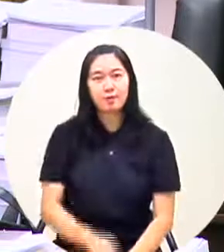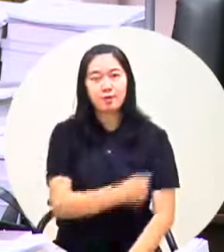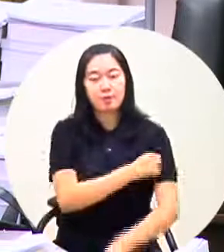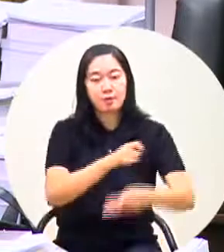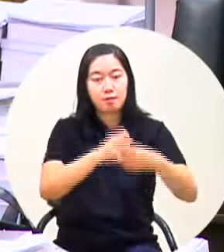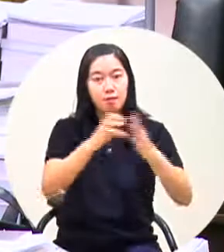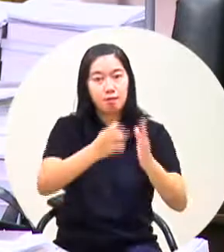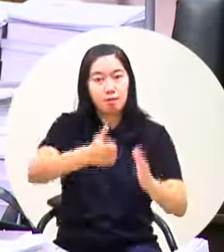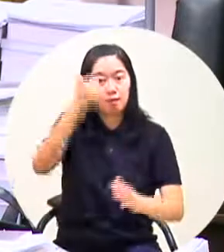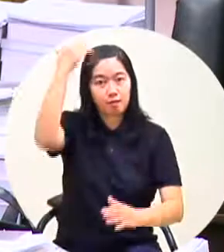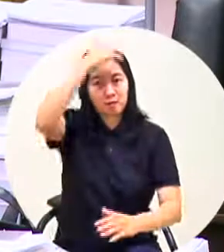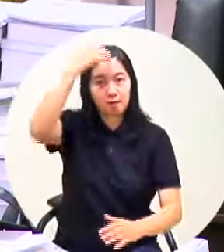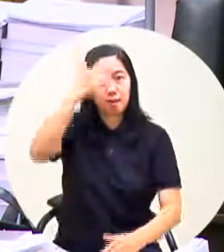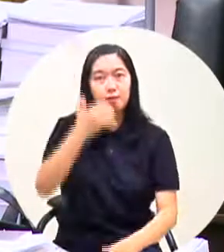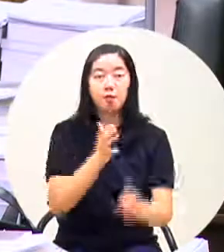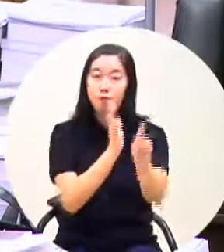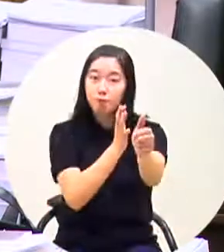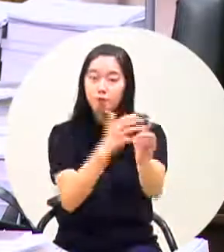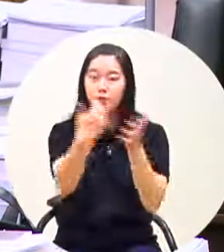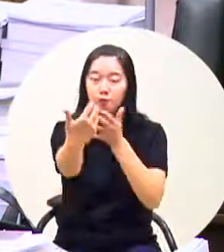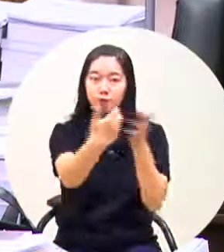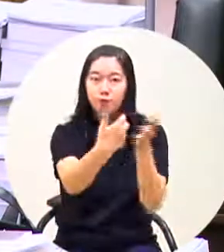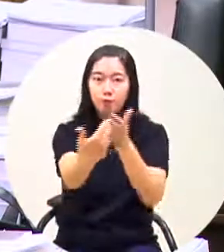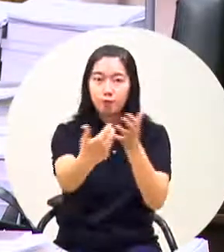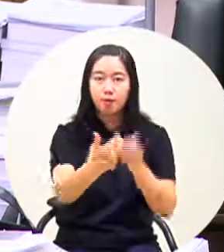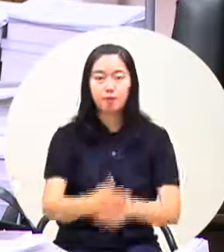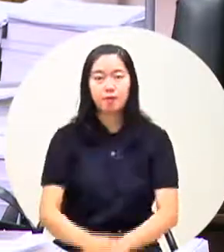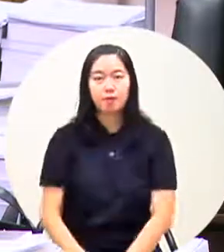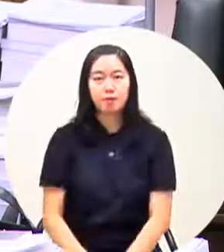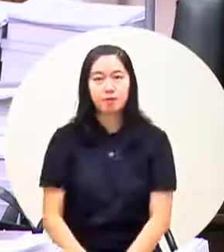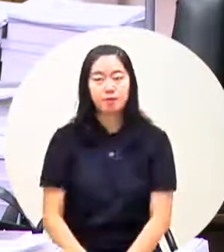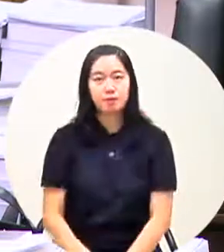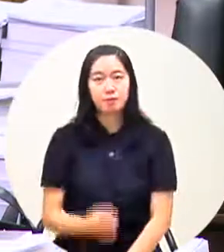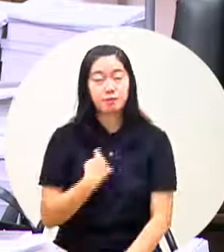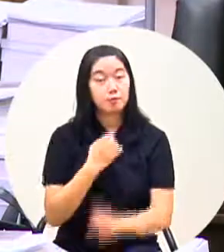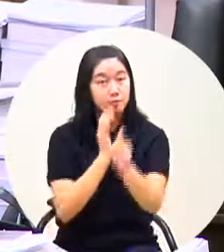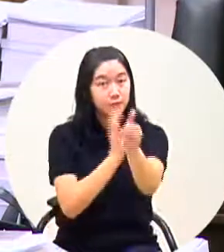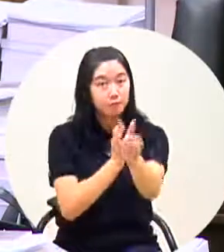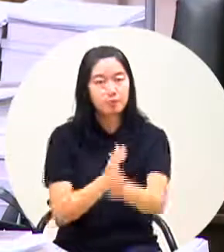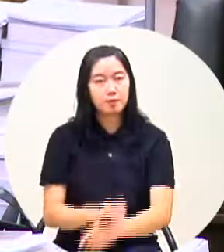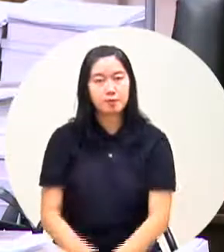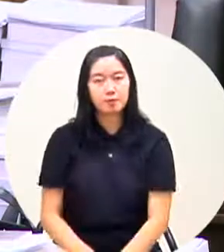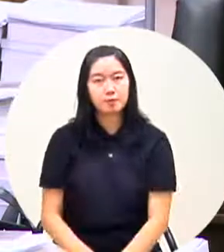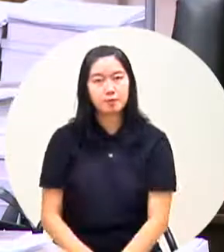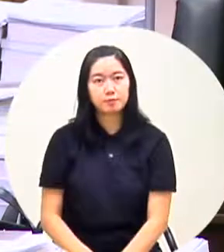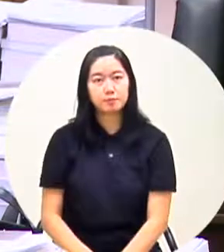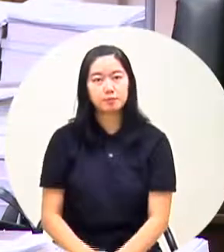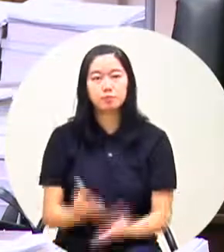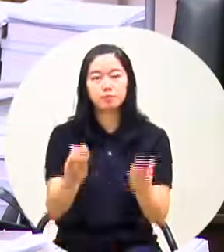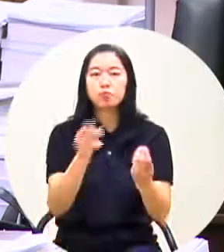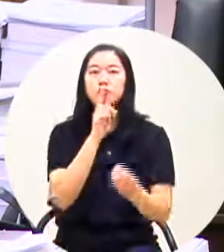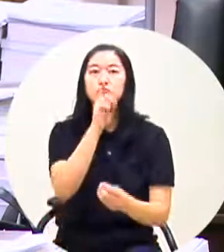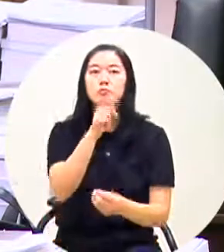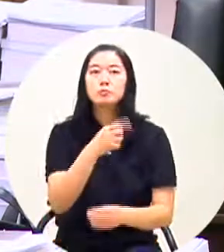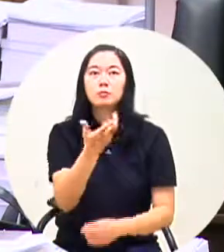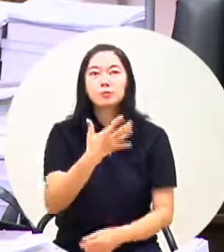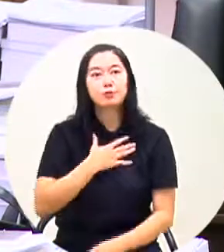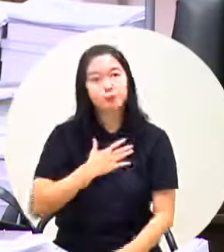郑局长，我跟他即问即答好了。我本来是想问你说哈，今天大家都没有谈到，你有没有松了一口